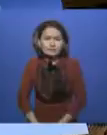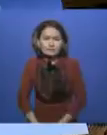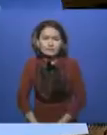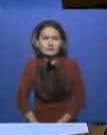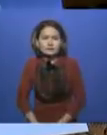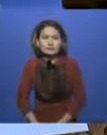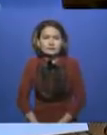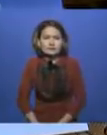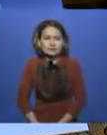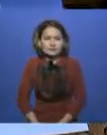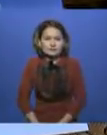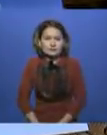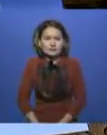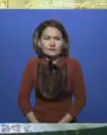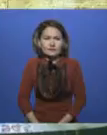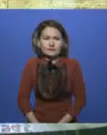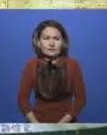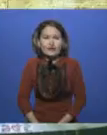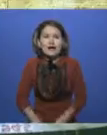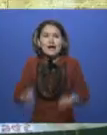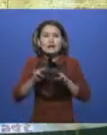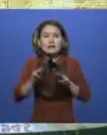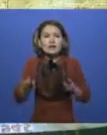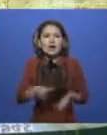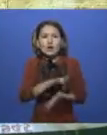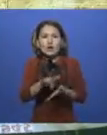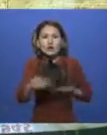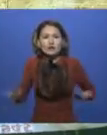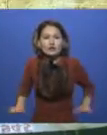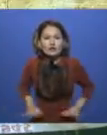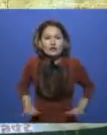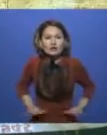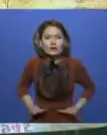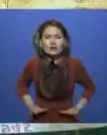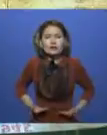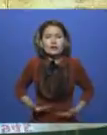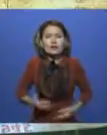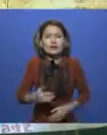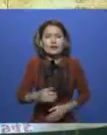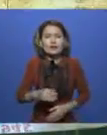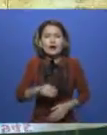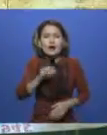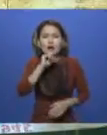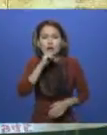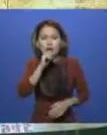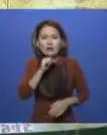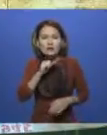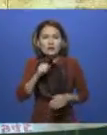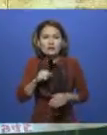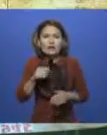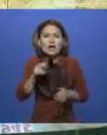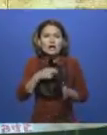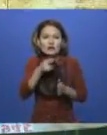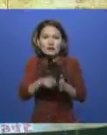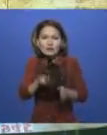Қанат Махмутов, Оралдан. Теміртау қаласының тұрғыны ардагер теміржолшы елбасының жаңа жылды құттықтауын алды. Ұлы